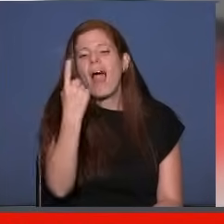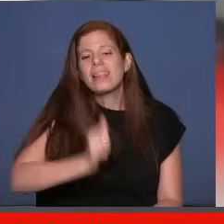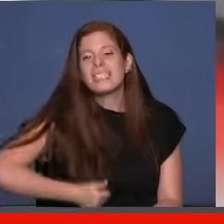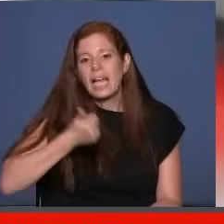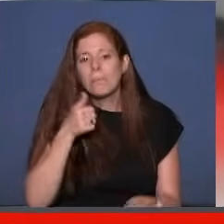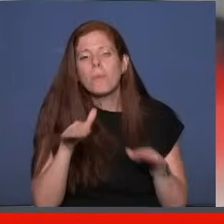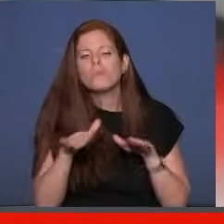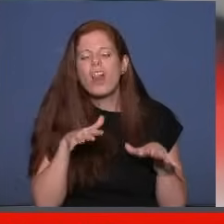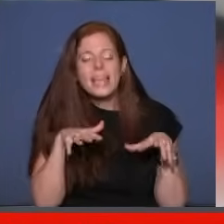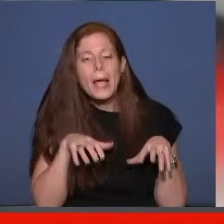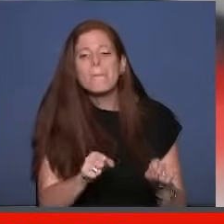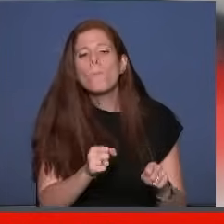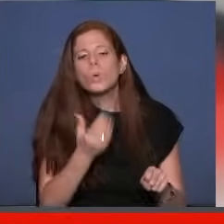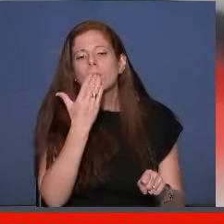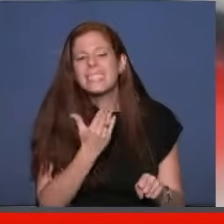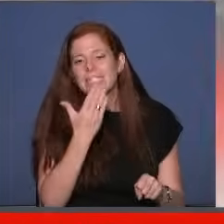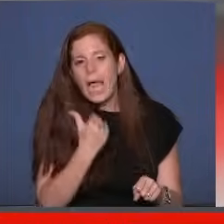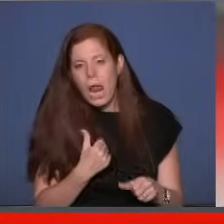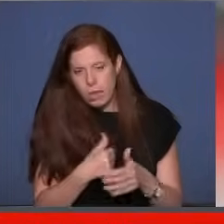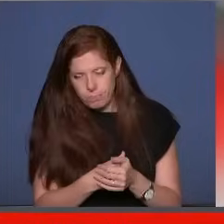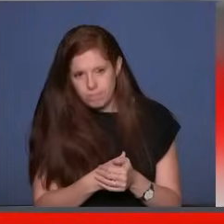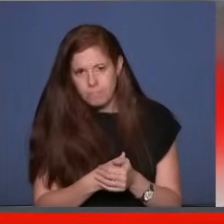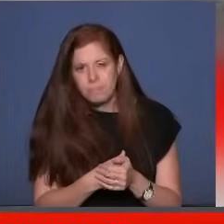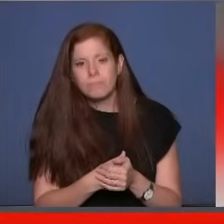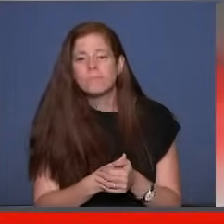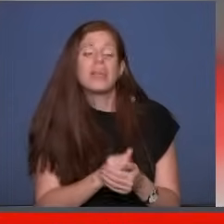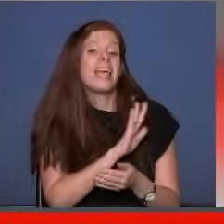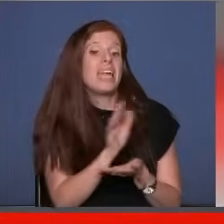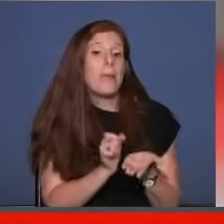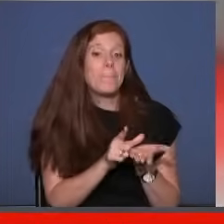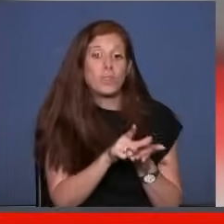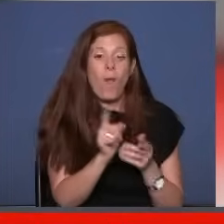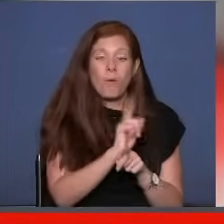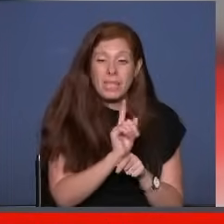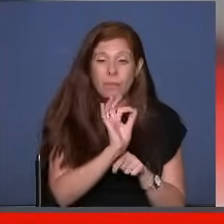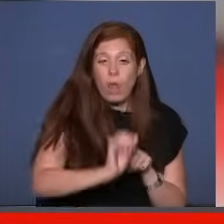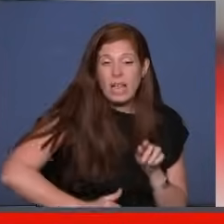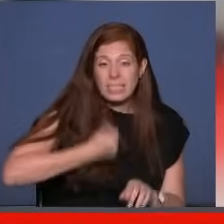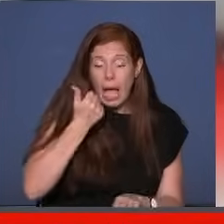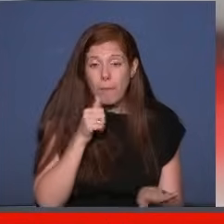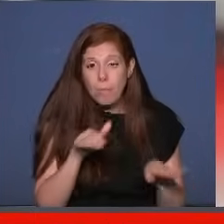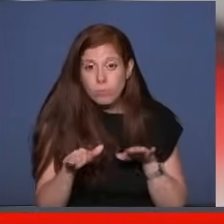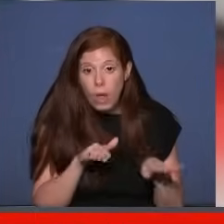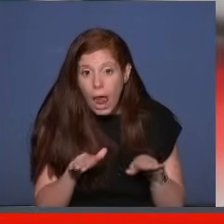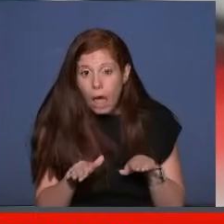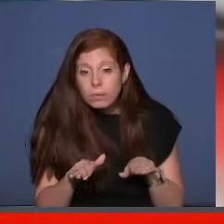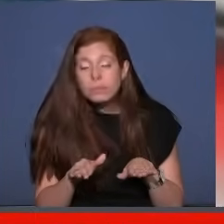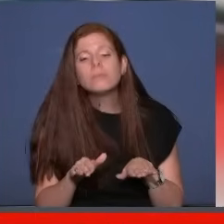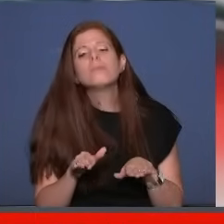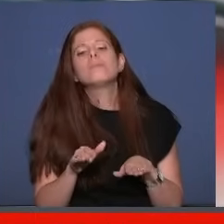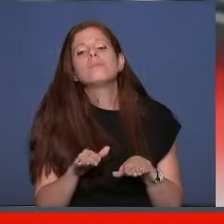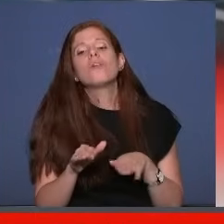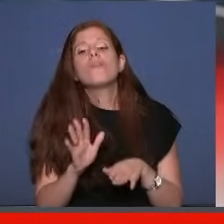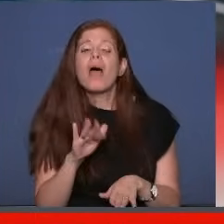وزير في حكومة الاحتلال الإسرائيلي إن عدم إقالة الوزير من الحكومة فورا